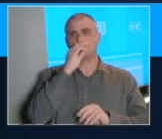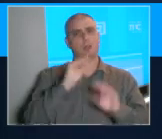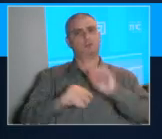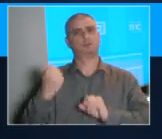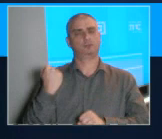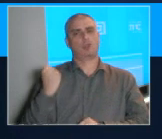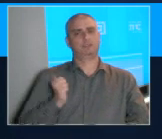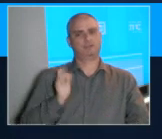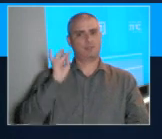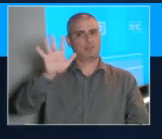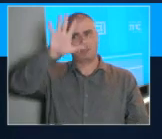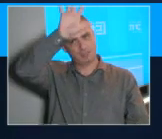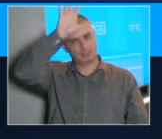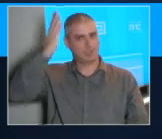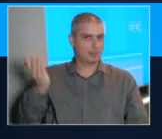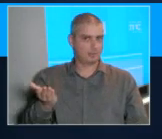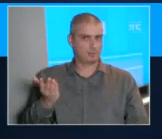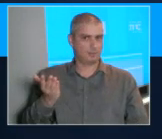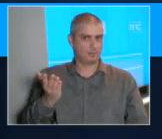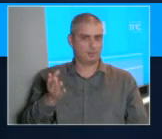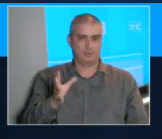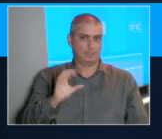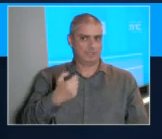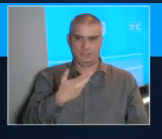צבאי נגד איראן. אז